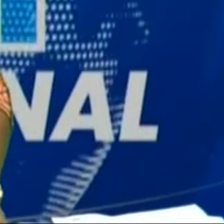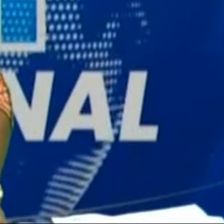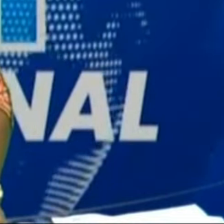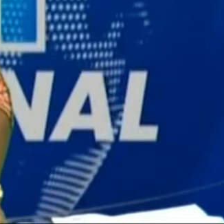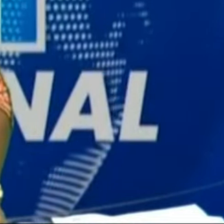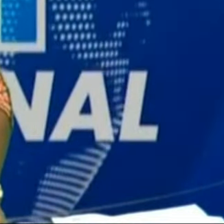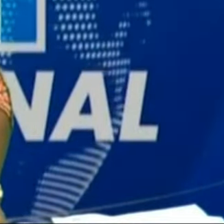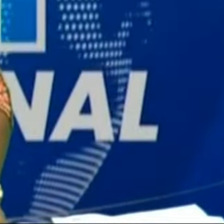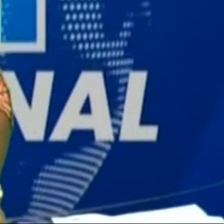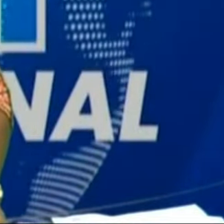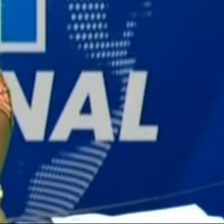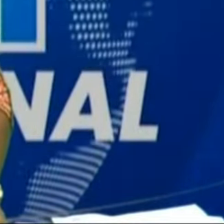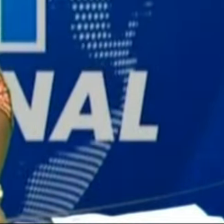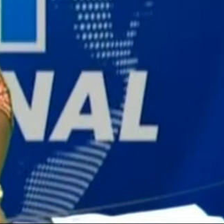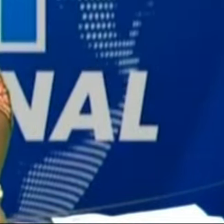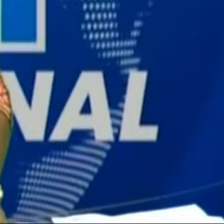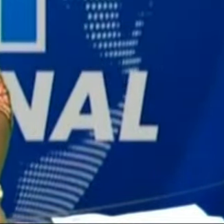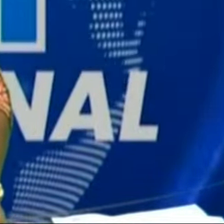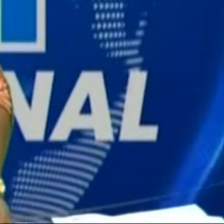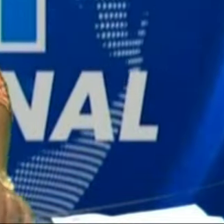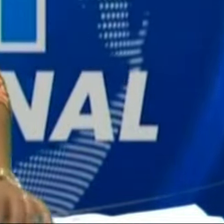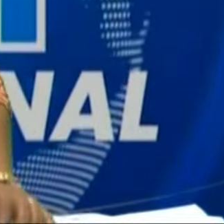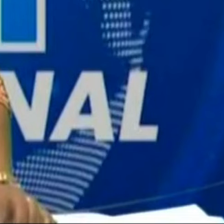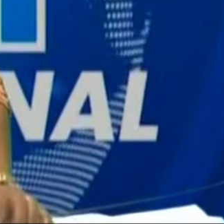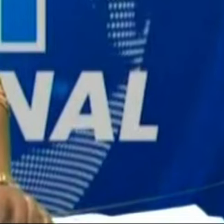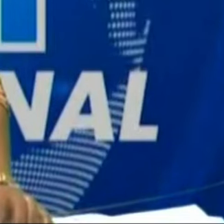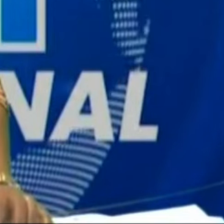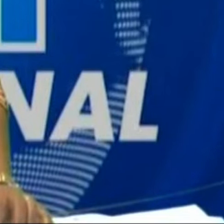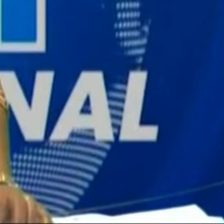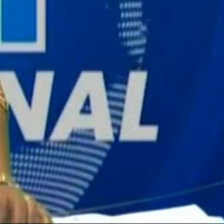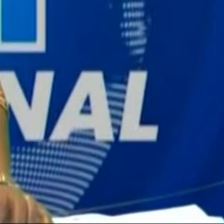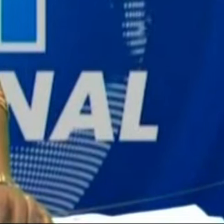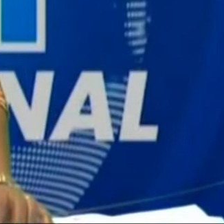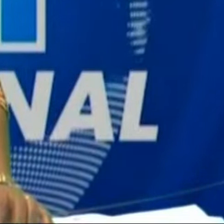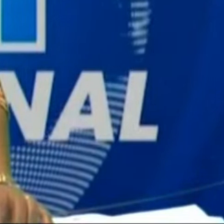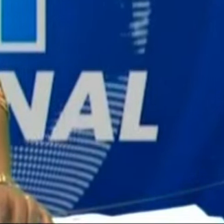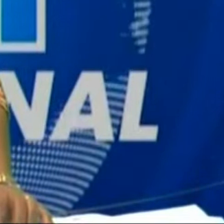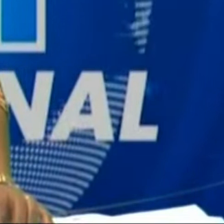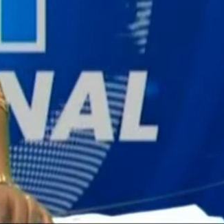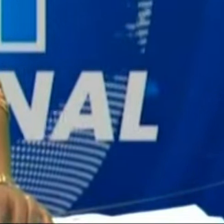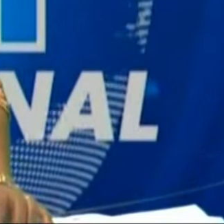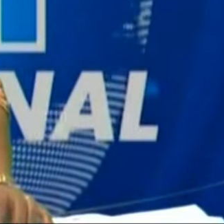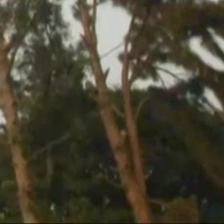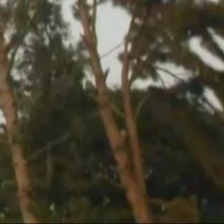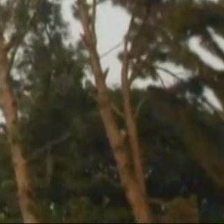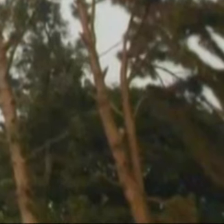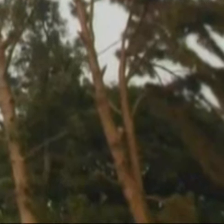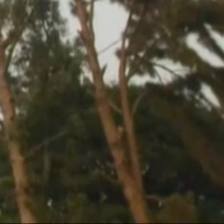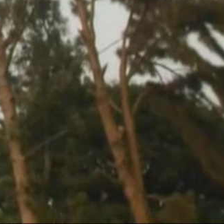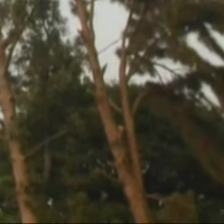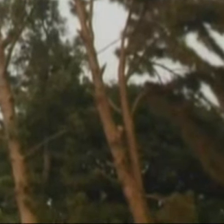les mesures décidées pour garantir l'intégrité territoriale du pays. Blandine Zovo.